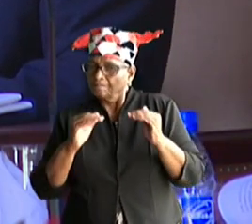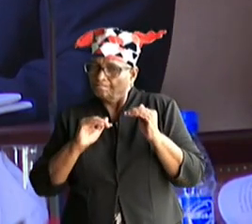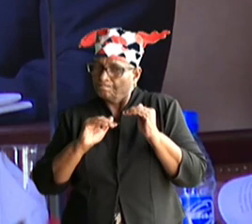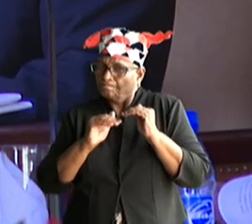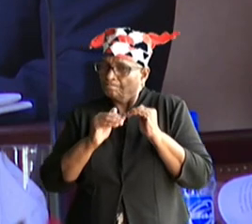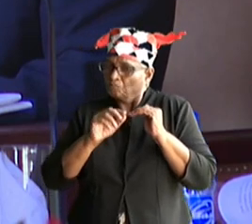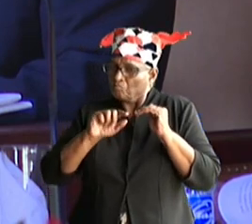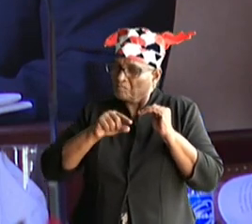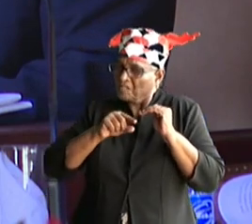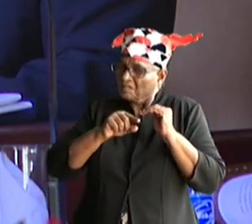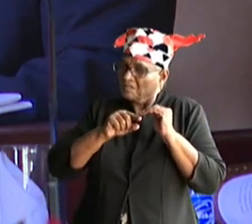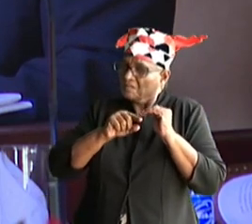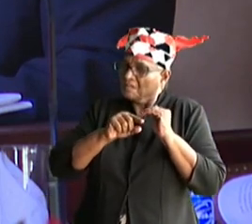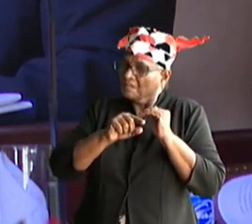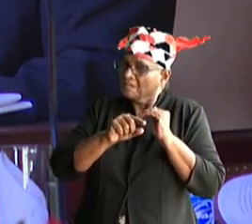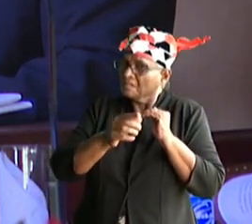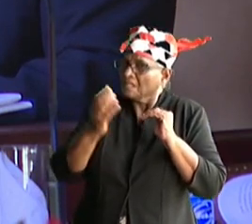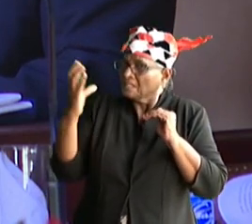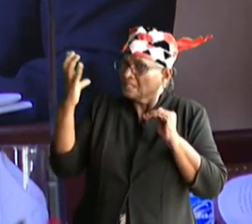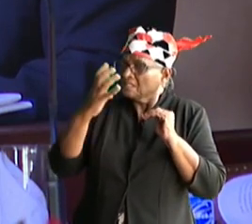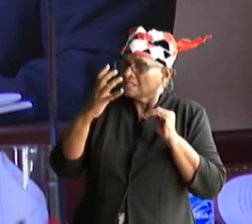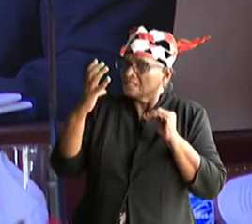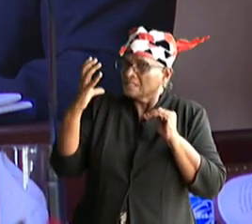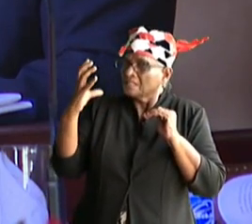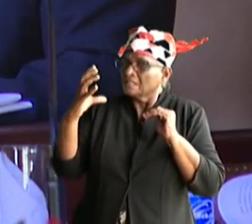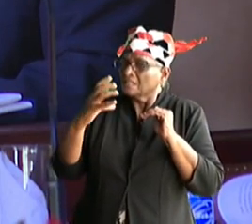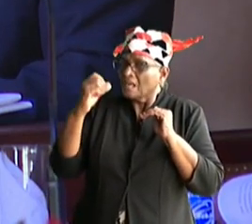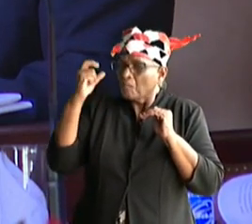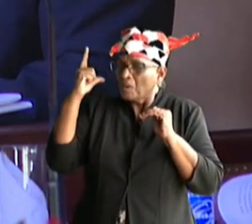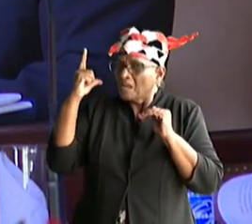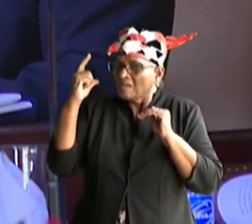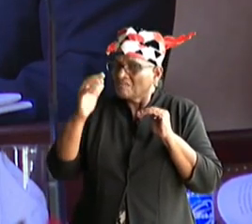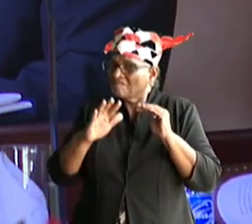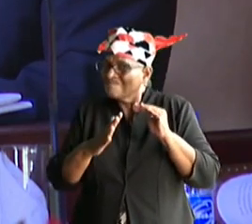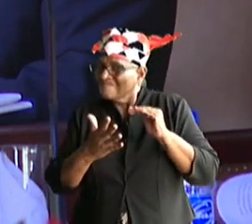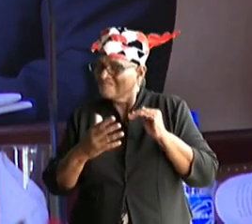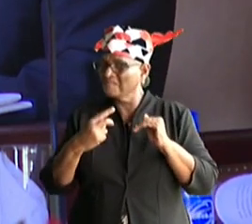sluipschutter in samenlevingen, waardoor men er vaak van